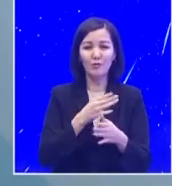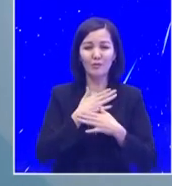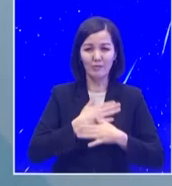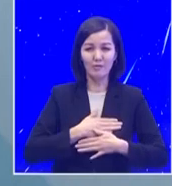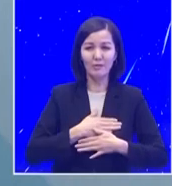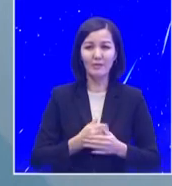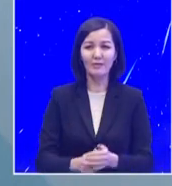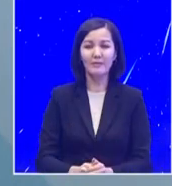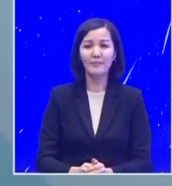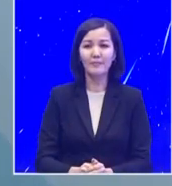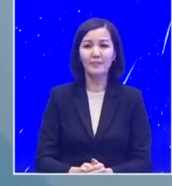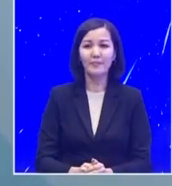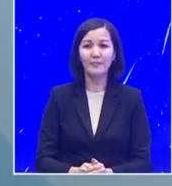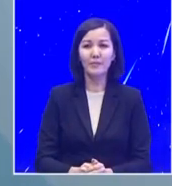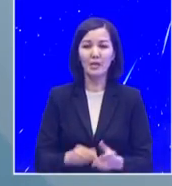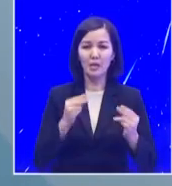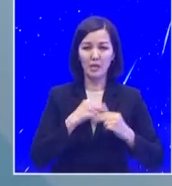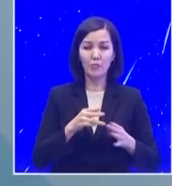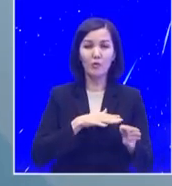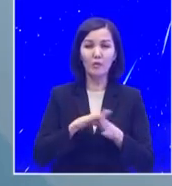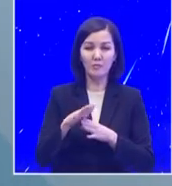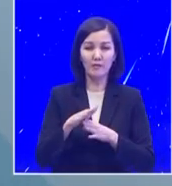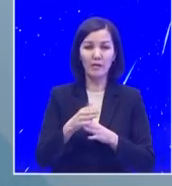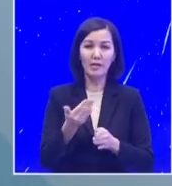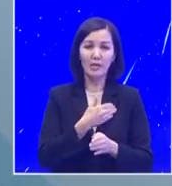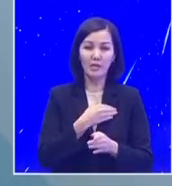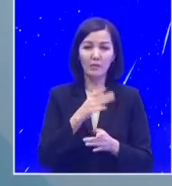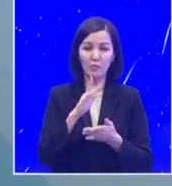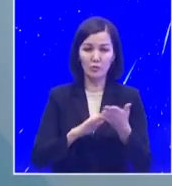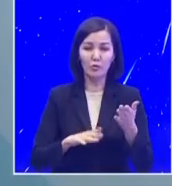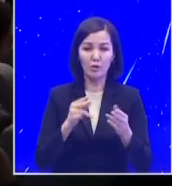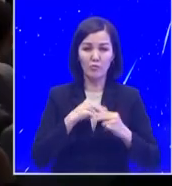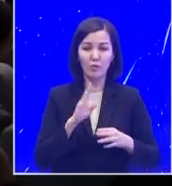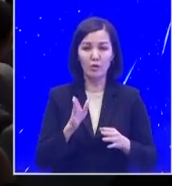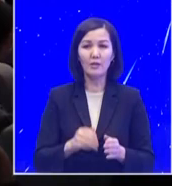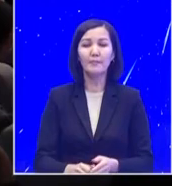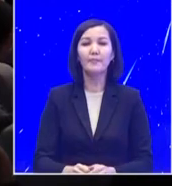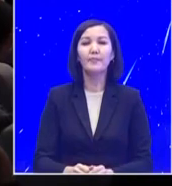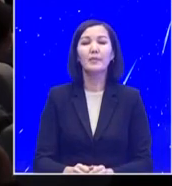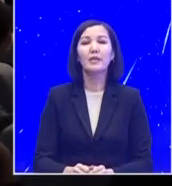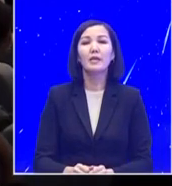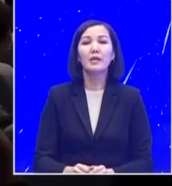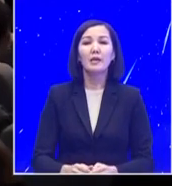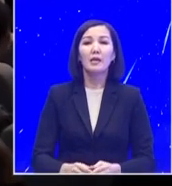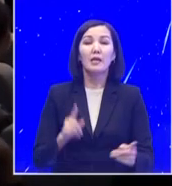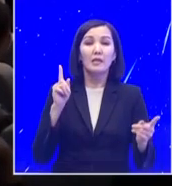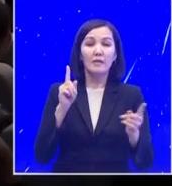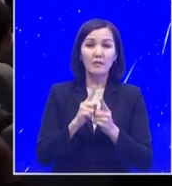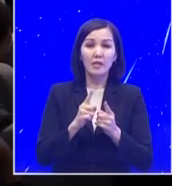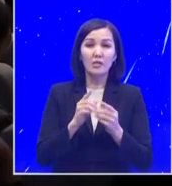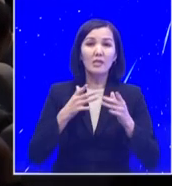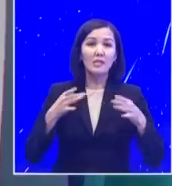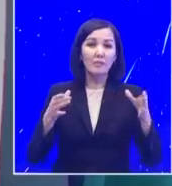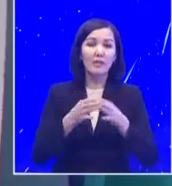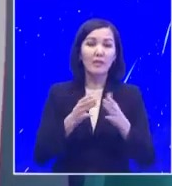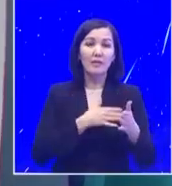баллов. Он с работой справляется и хотим, чтобы он долго-долго еще работал. Как полагается, на таких встречах, где собирается